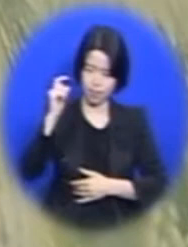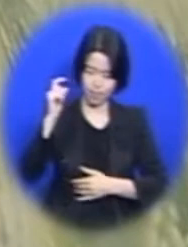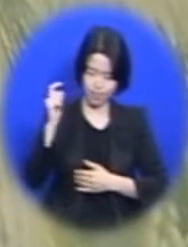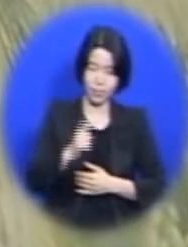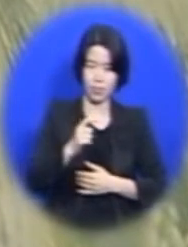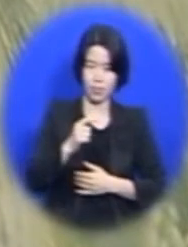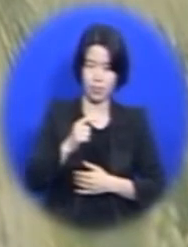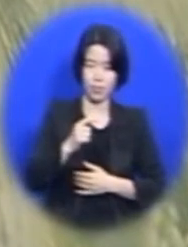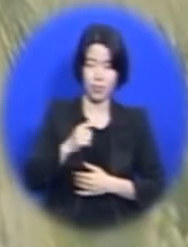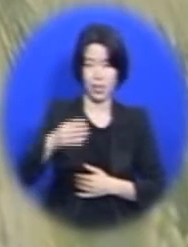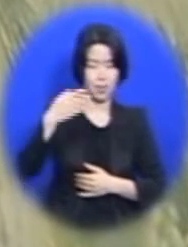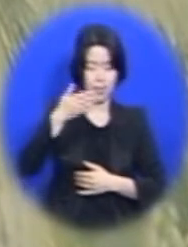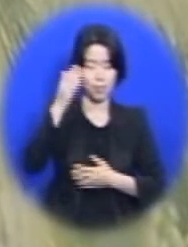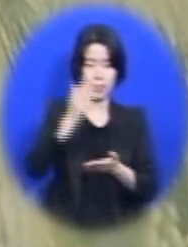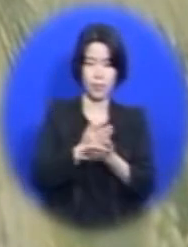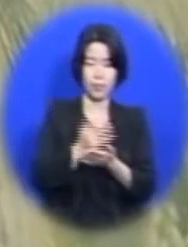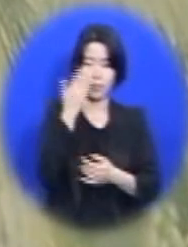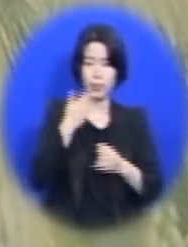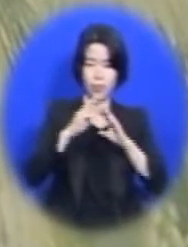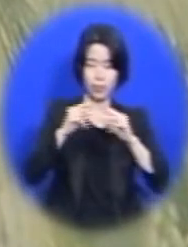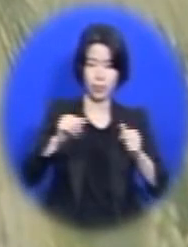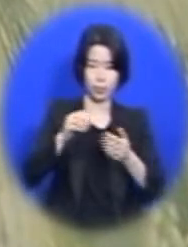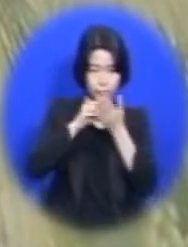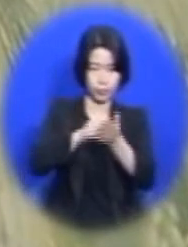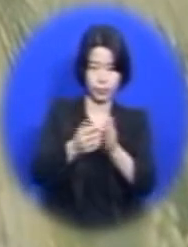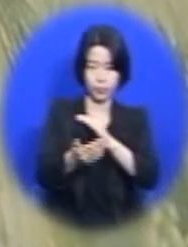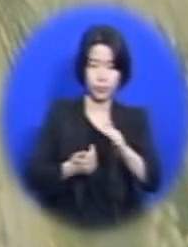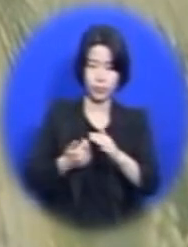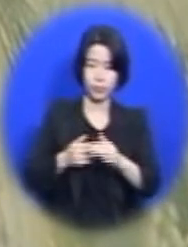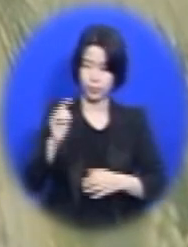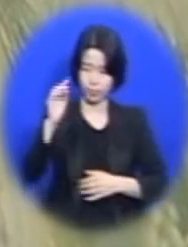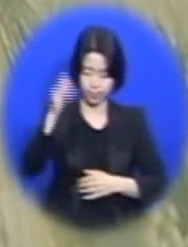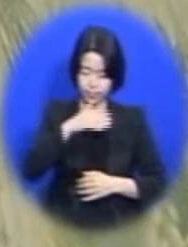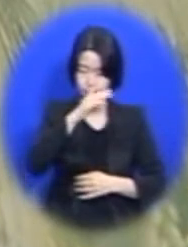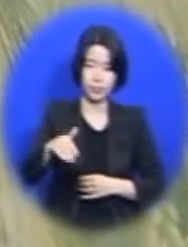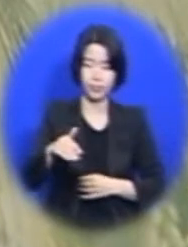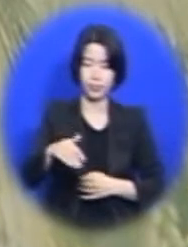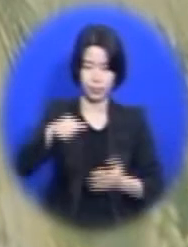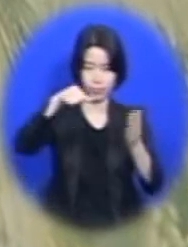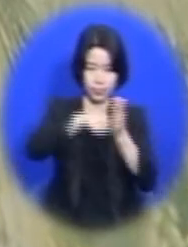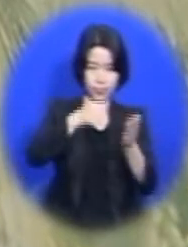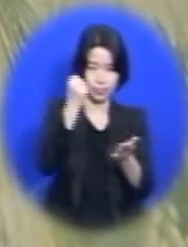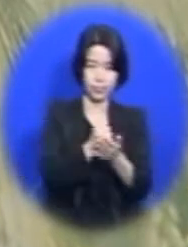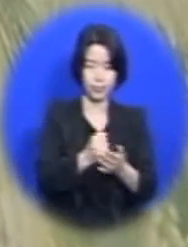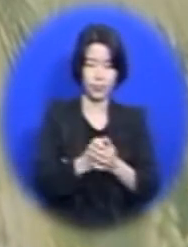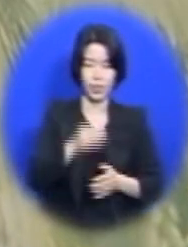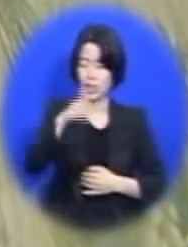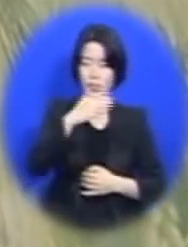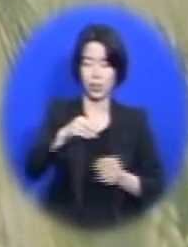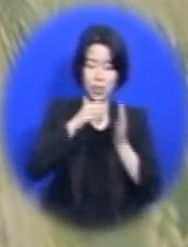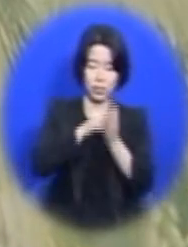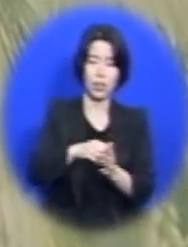안 된다. 가나안 땅 들어가기 전에 하나님이 아예 침을 놓고 아주 도장을 찍어서 절대